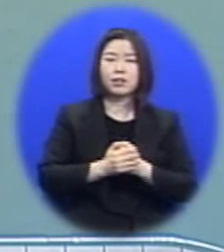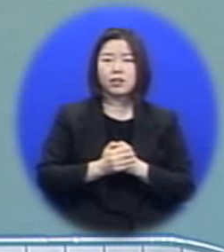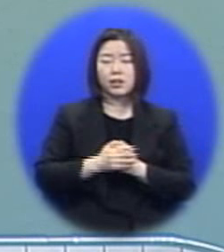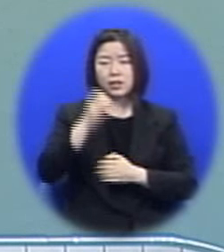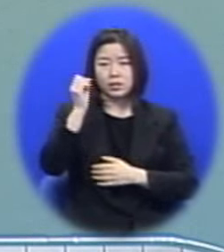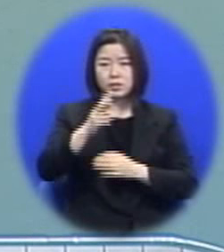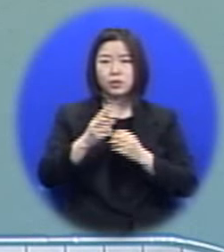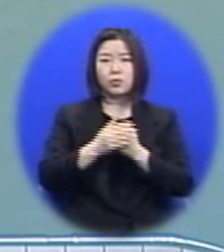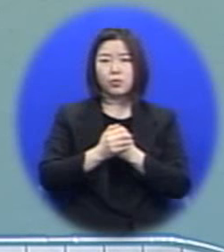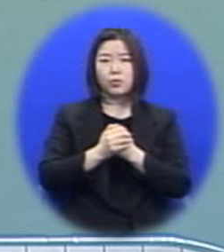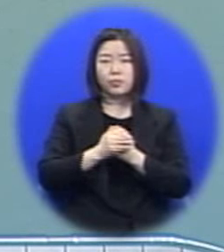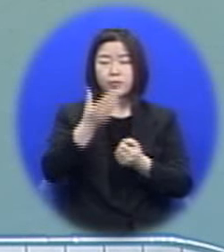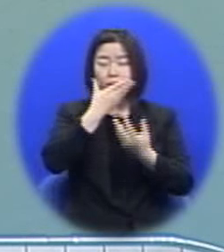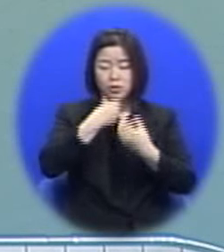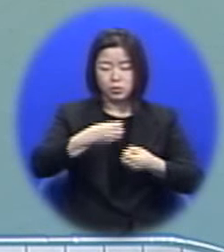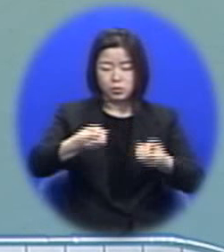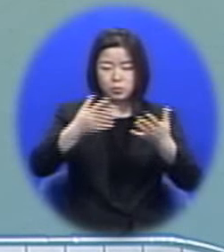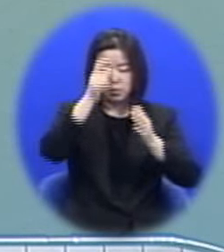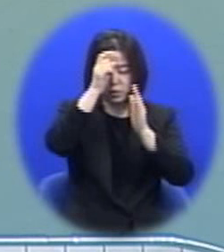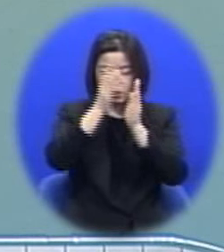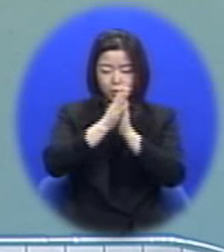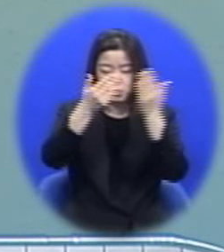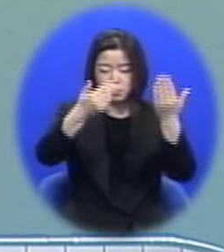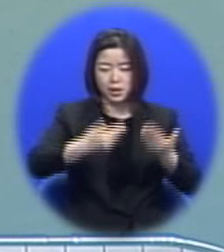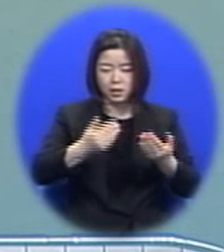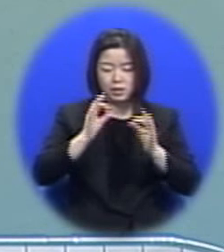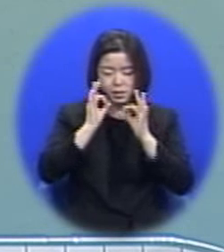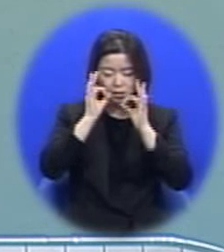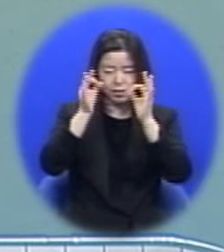그리고 축복기도 받기를 힘쓰시기